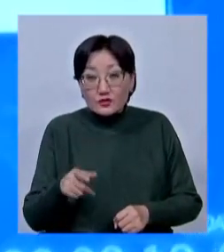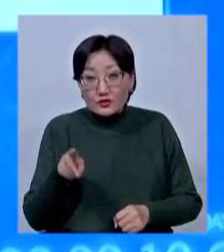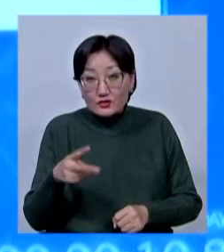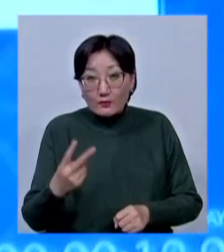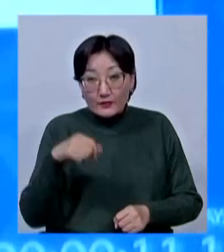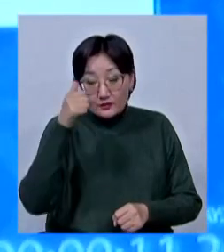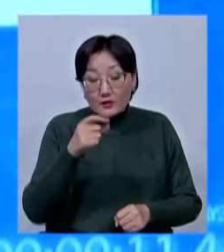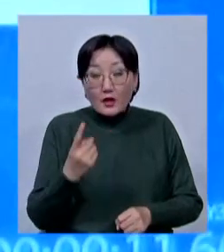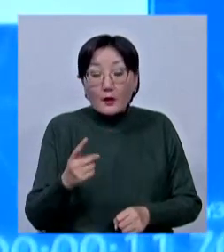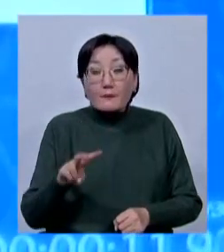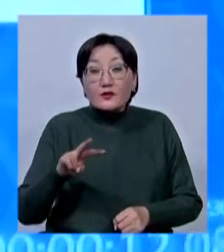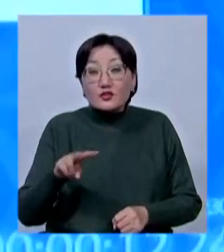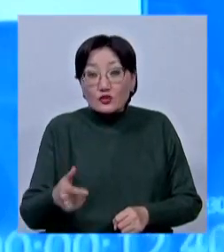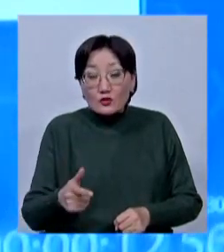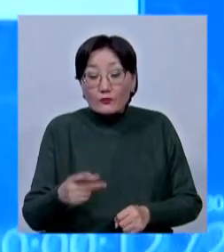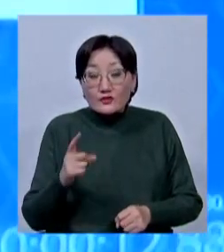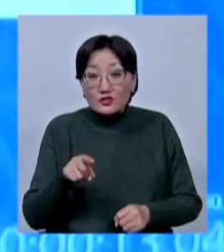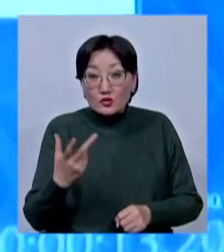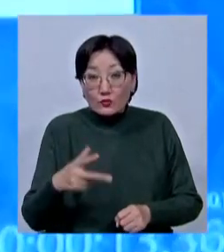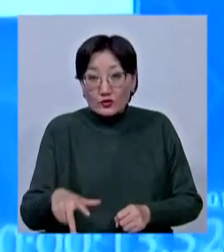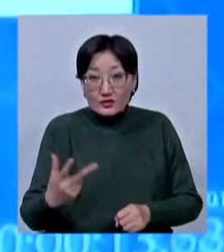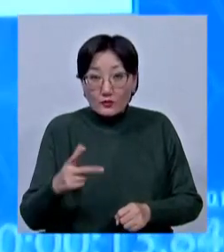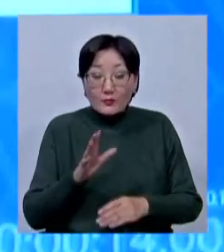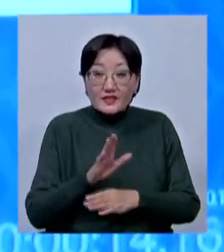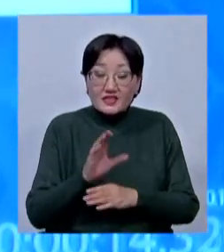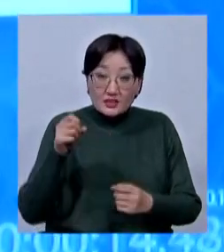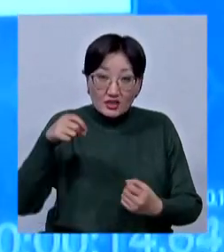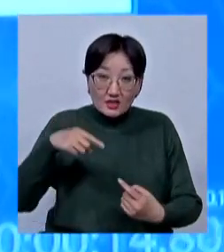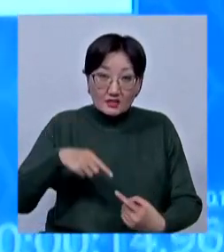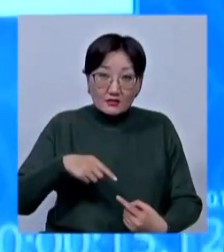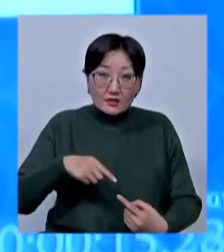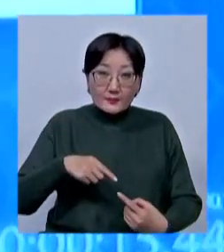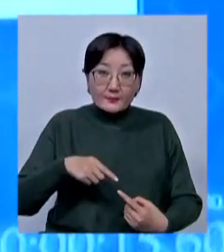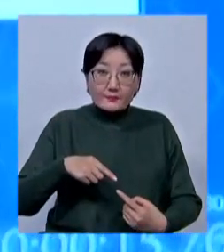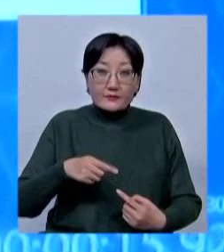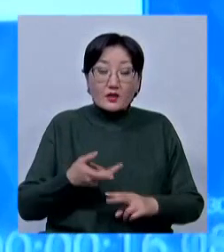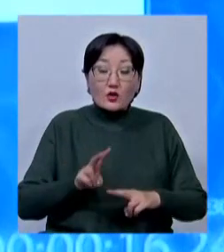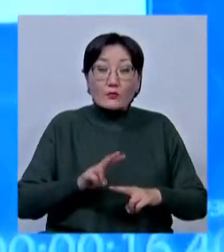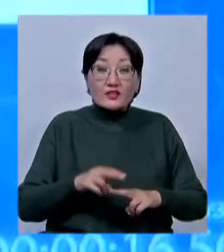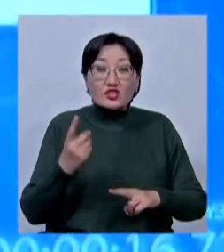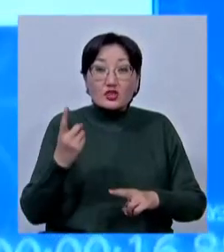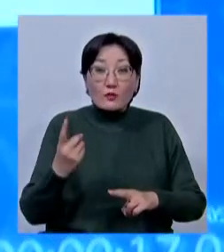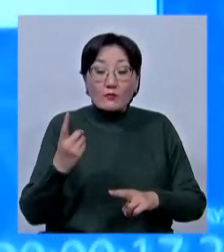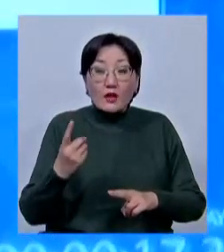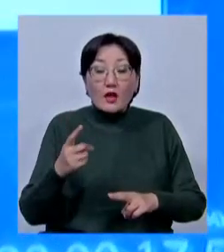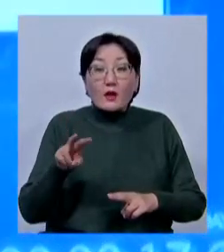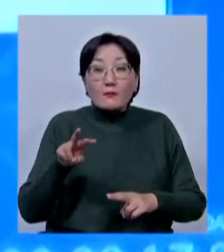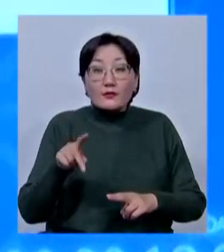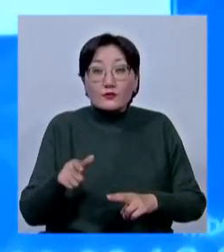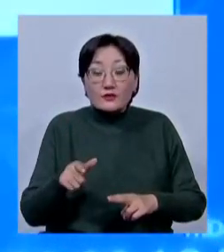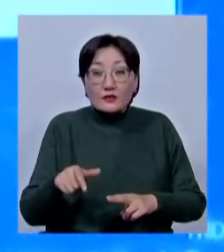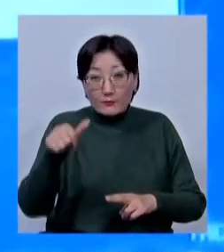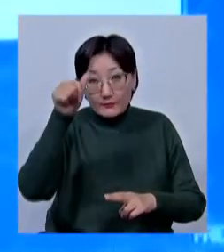2020 жылғы 1-ші маусымдағы нөмірі 33-ші қаулысына сәйкес, осы 1-ші маусымдан бастап